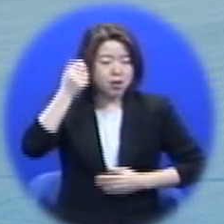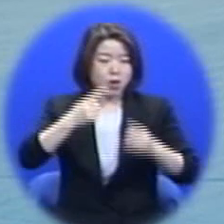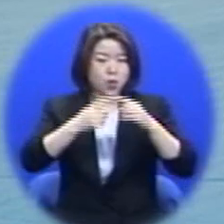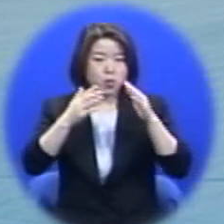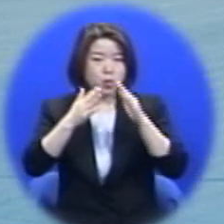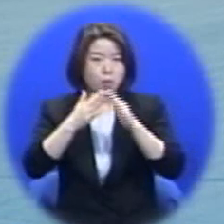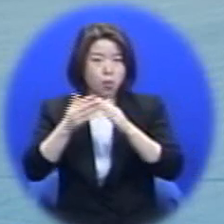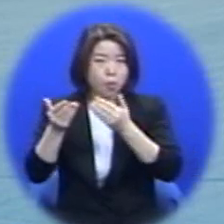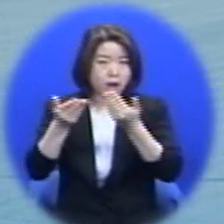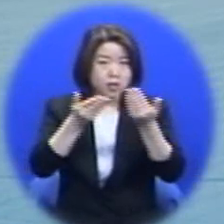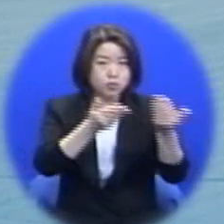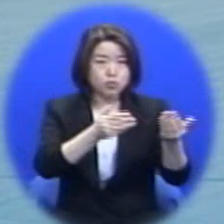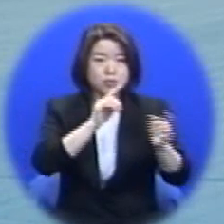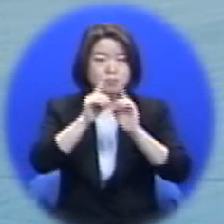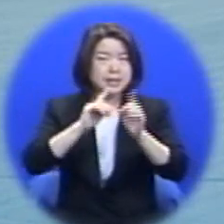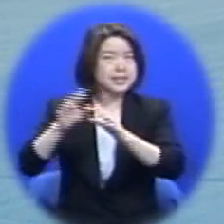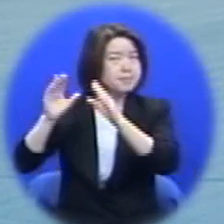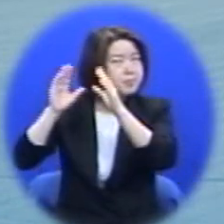하시는 말씀을 들어라.